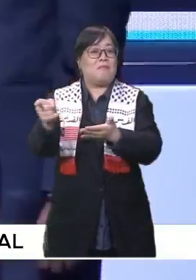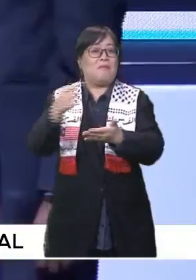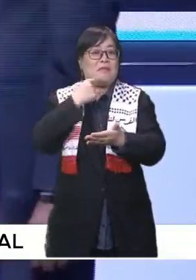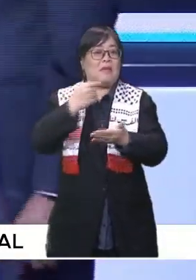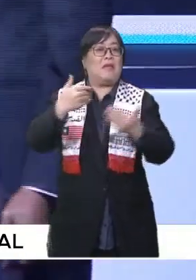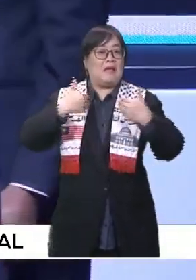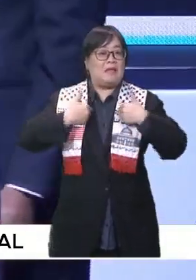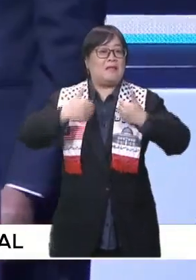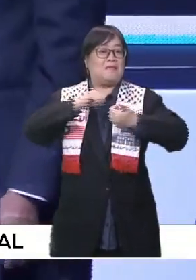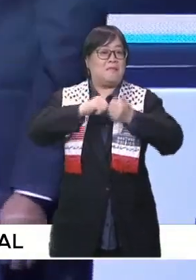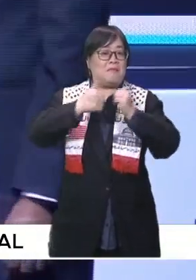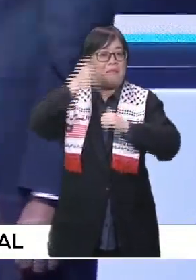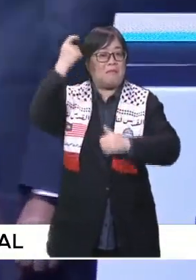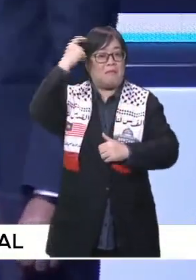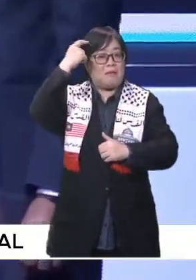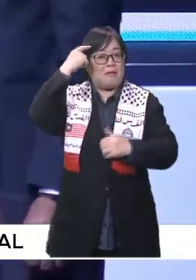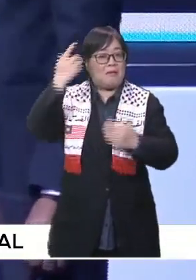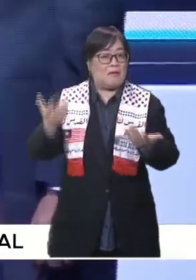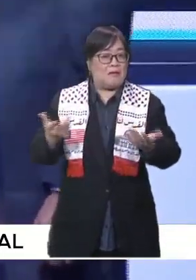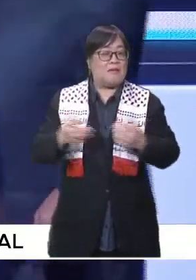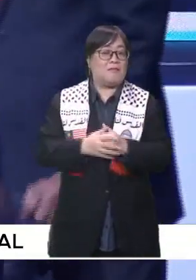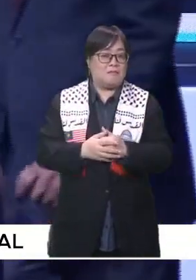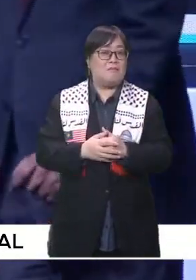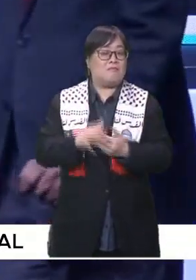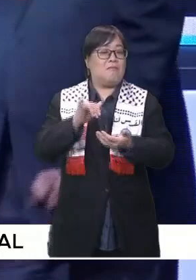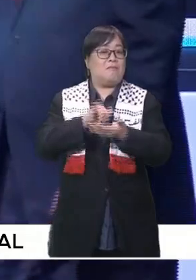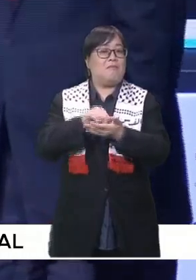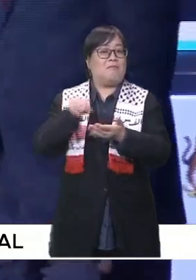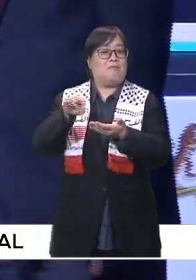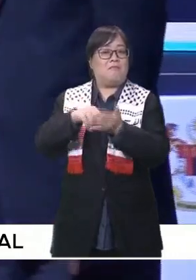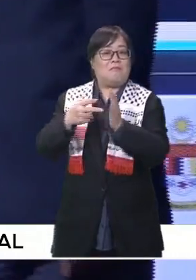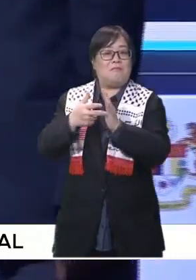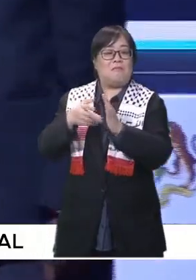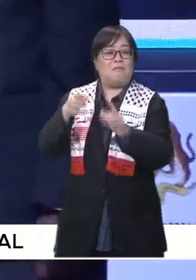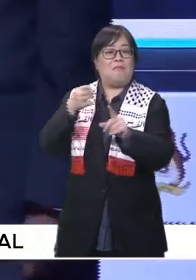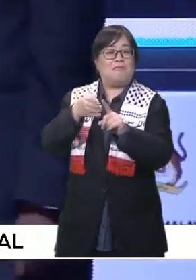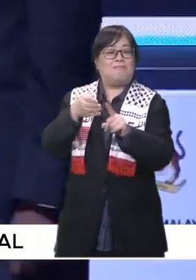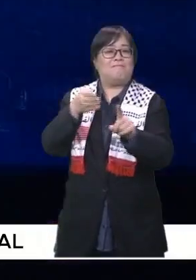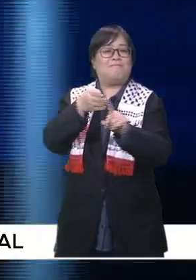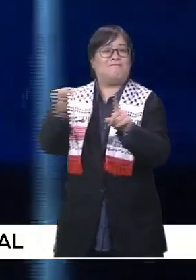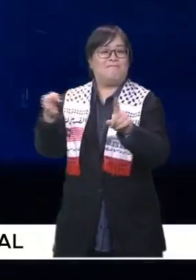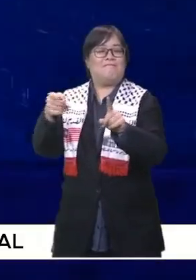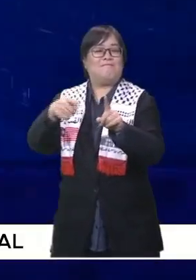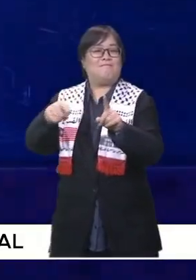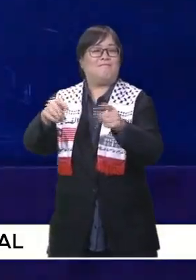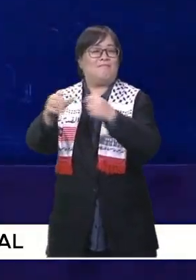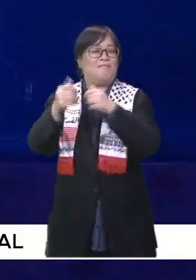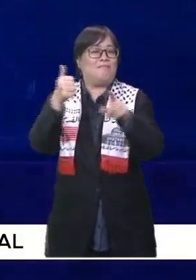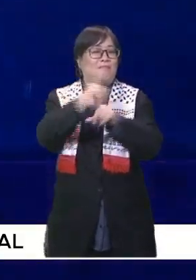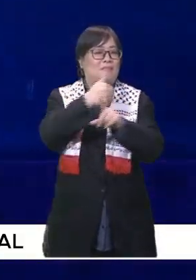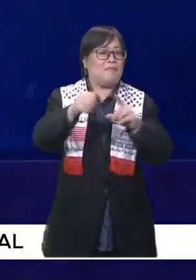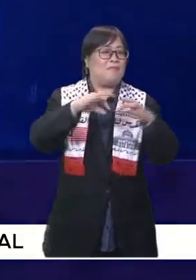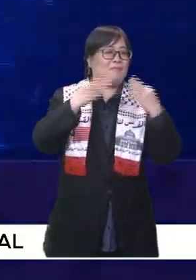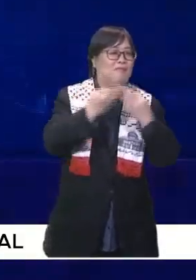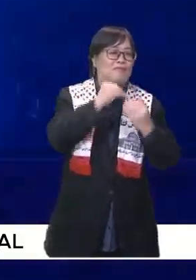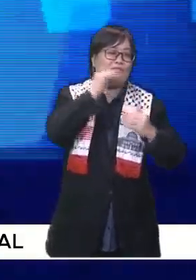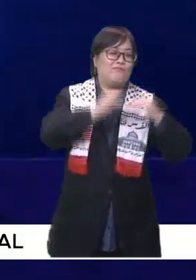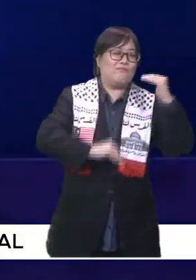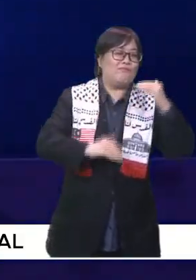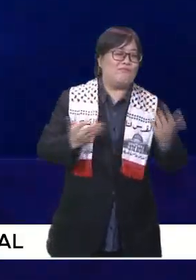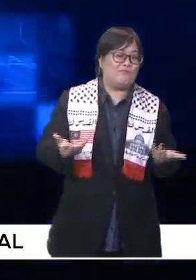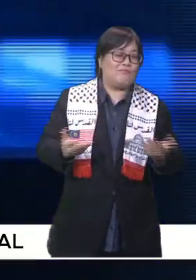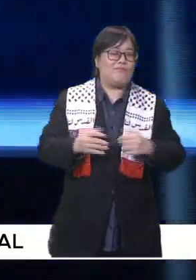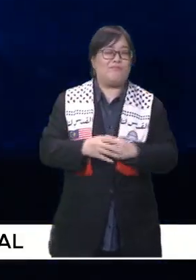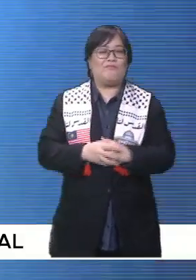mengalami masalah kesihatan mental ia berkemungkinan menjurus kepada tiada pembelaan wajar terhadap mangsa dan keluarga atas alasan